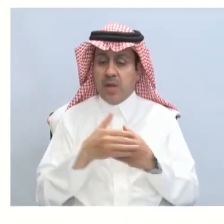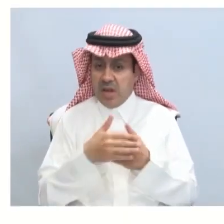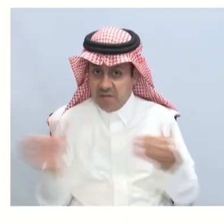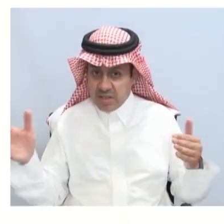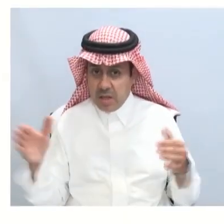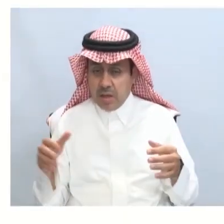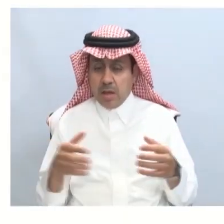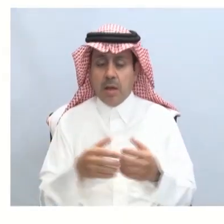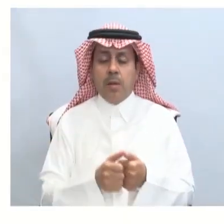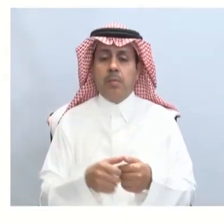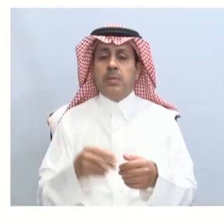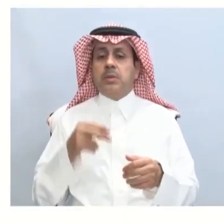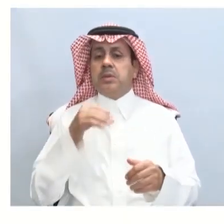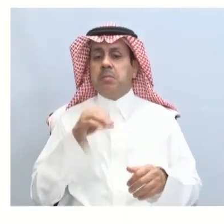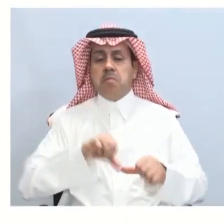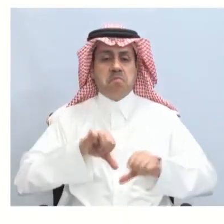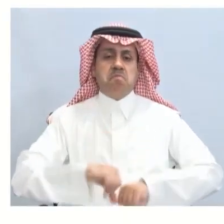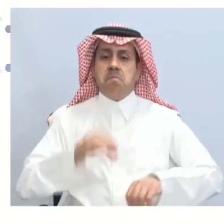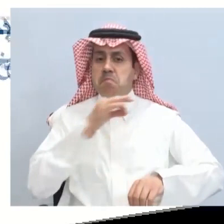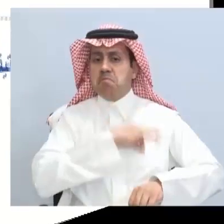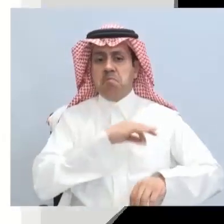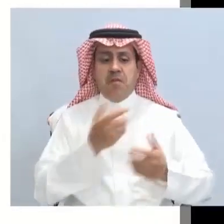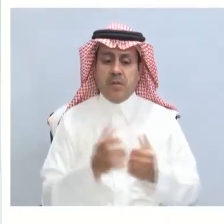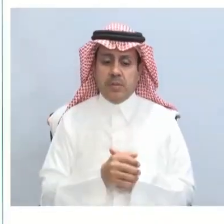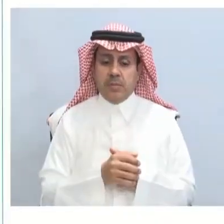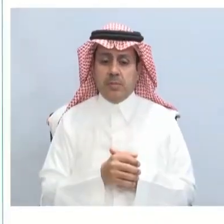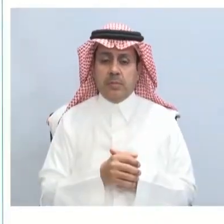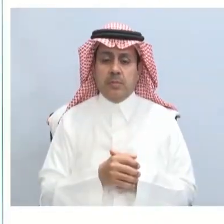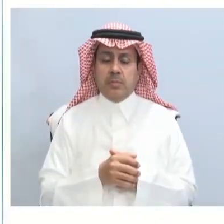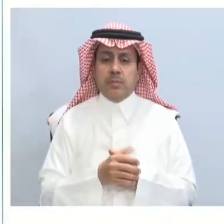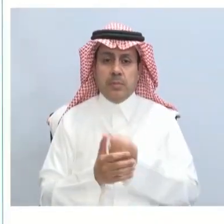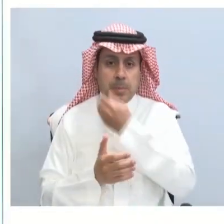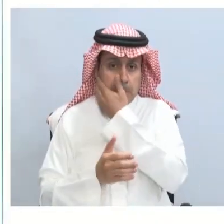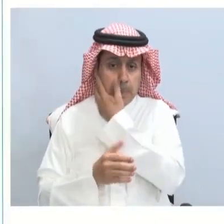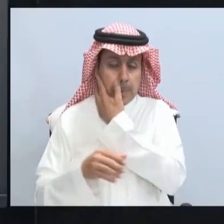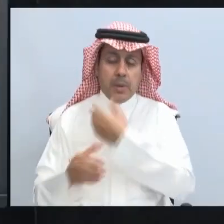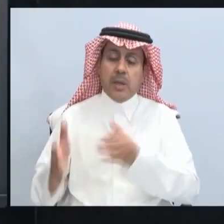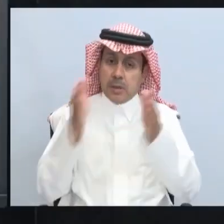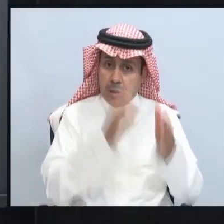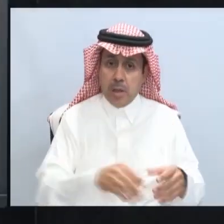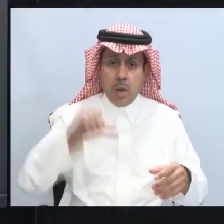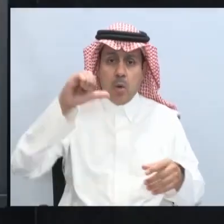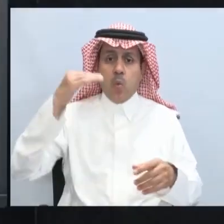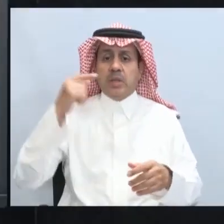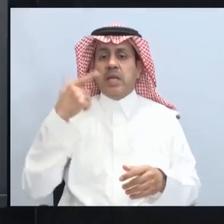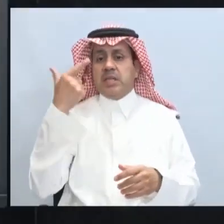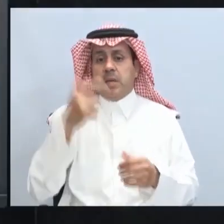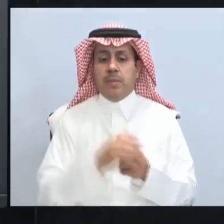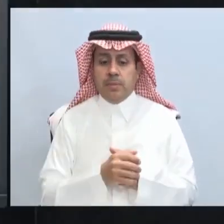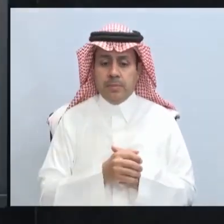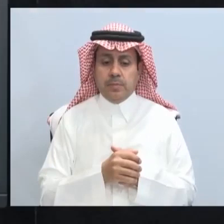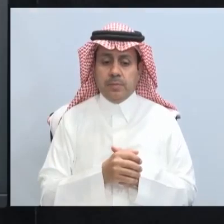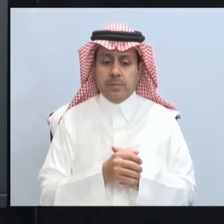استيفاء المنفعه المعقود عليها انتهينا من هذه الوحده ننتقل الى الوحده التي بعدها وهي